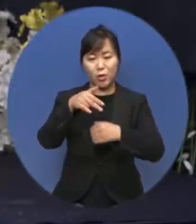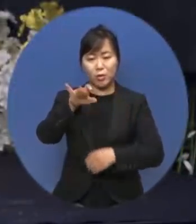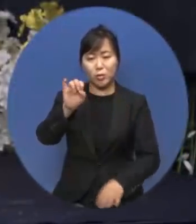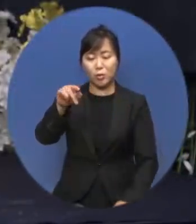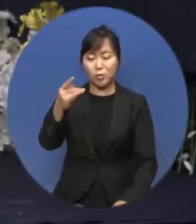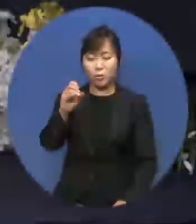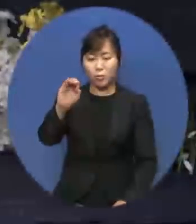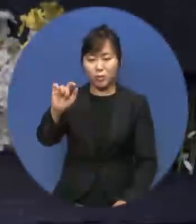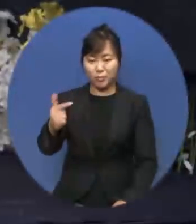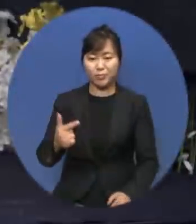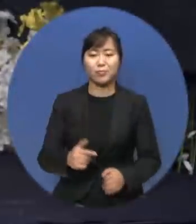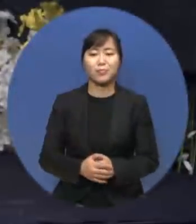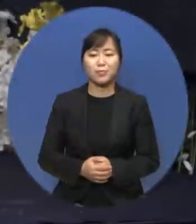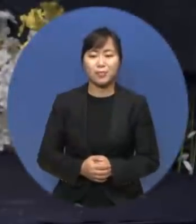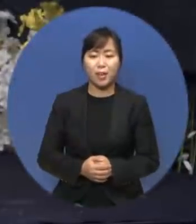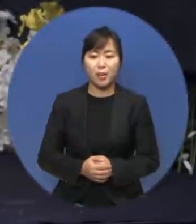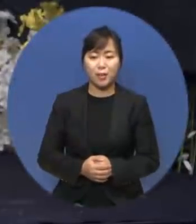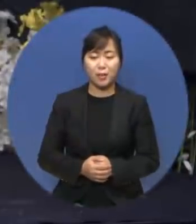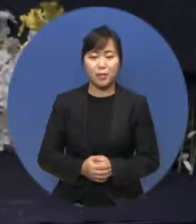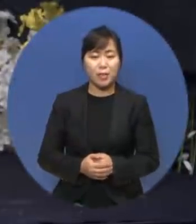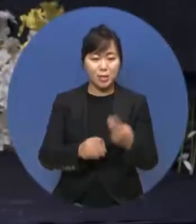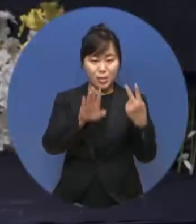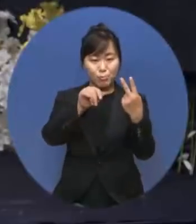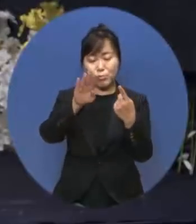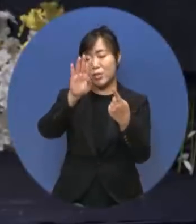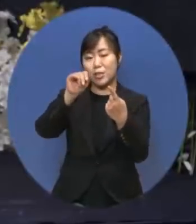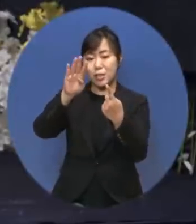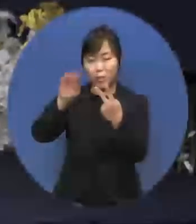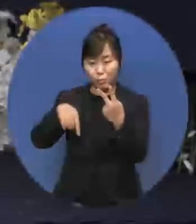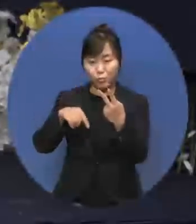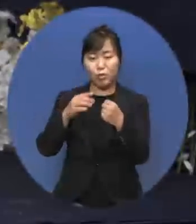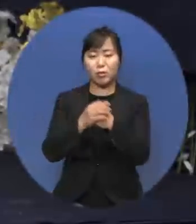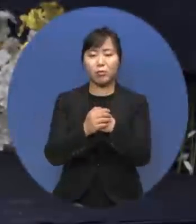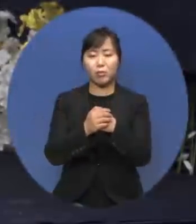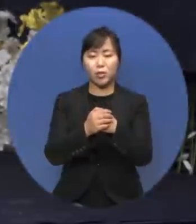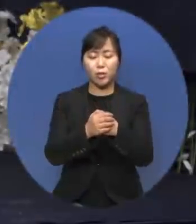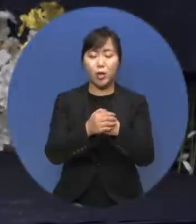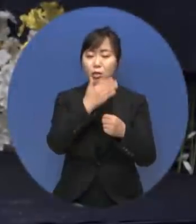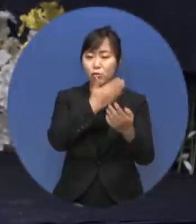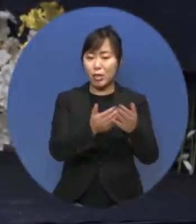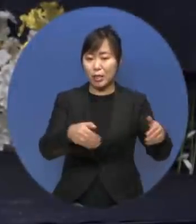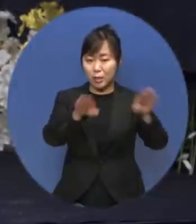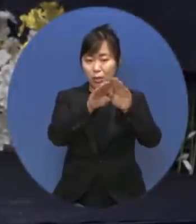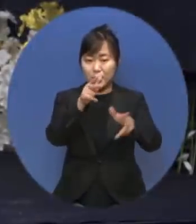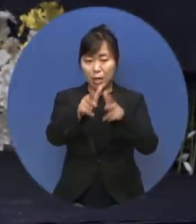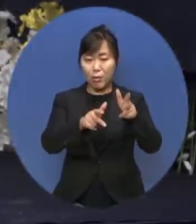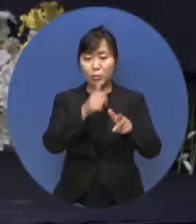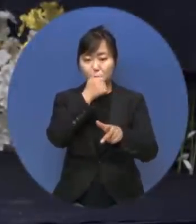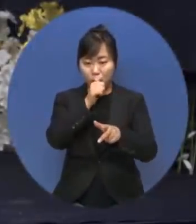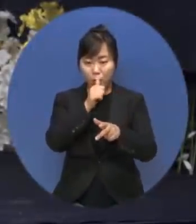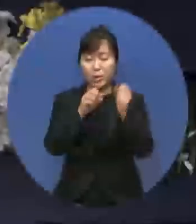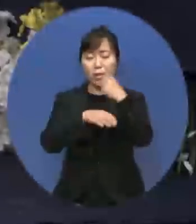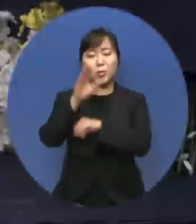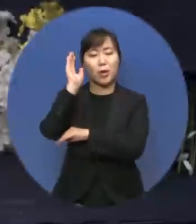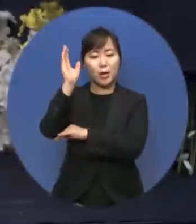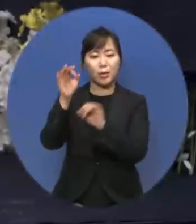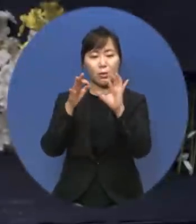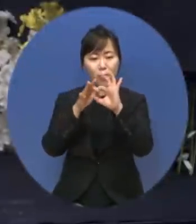정종은입니다. 앞서 1부와 2부에서는 주요 기관들의 사업 소개와 기조 강연을